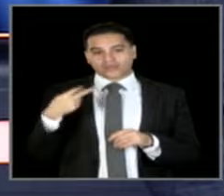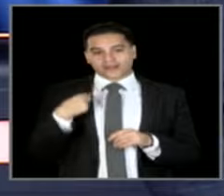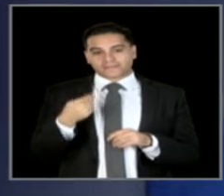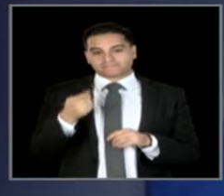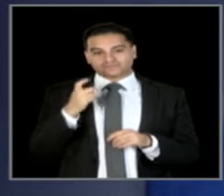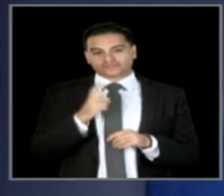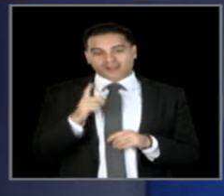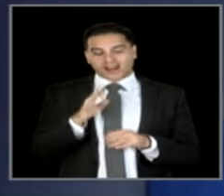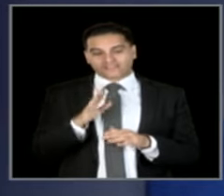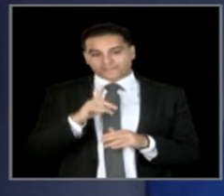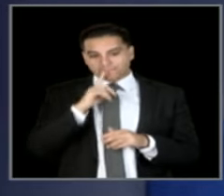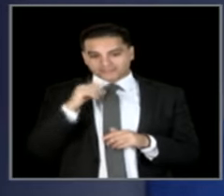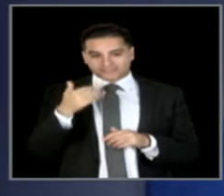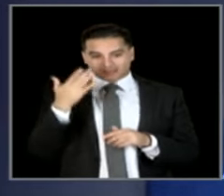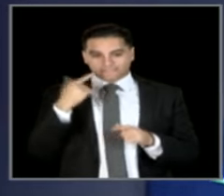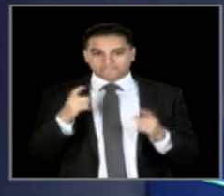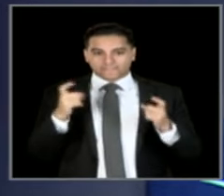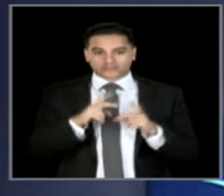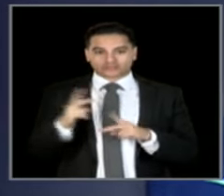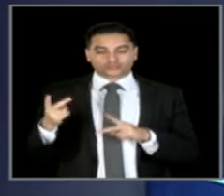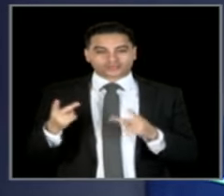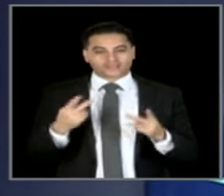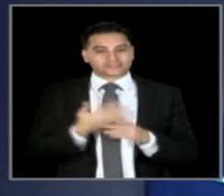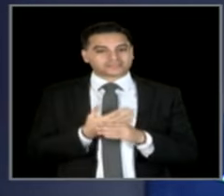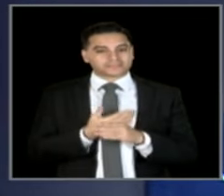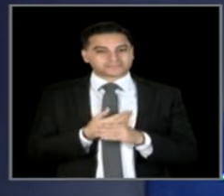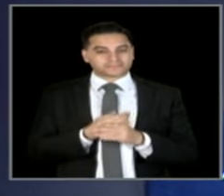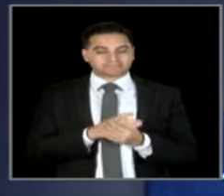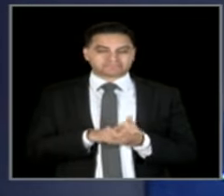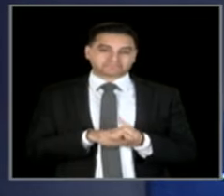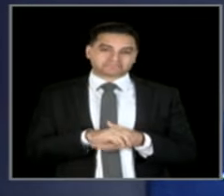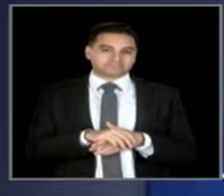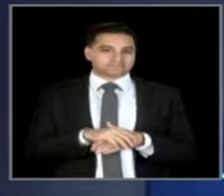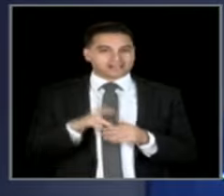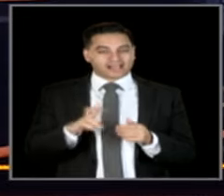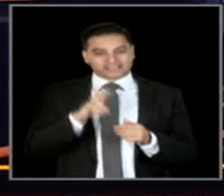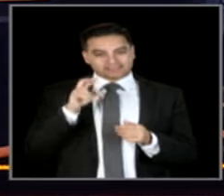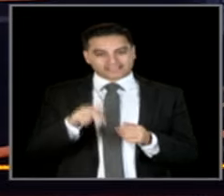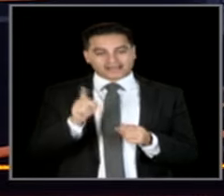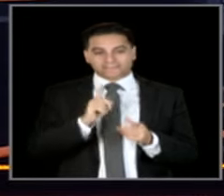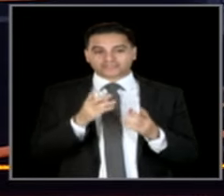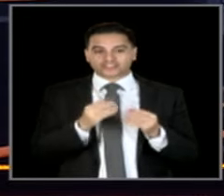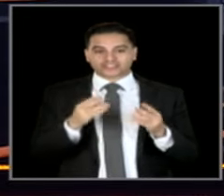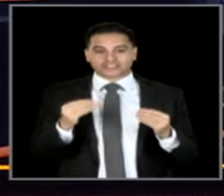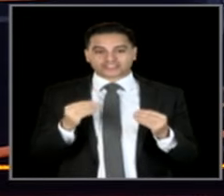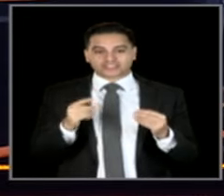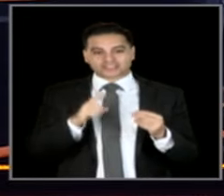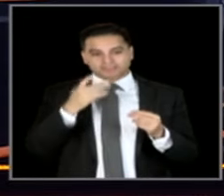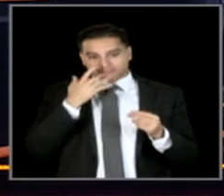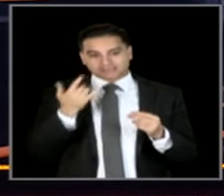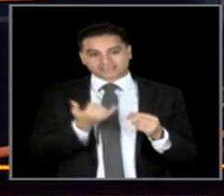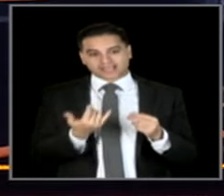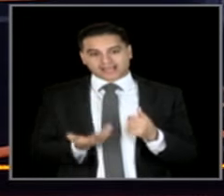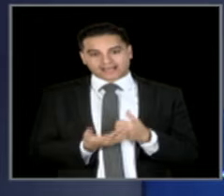عارفها ولكن مش زي الماتش اللي فات صح صح صح اسئله ما كانتش تطير ابدا من ماله سهله جدا